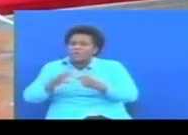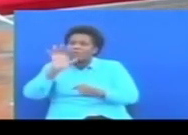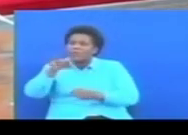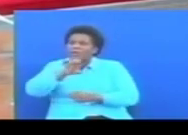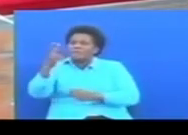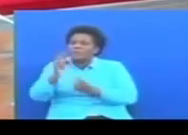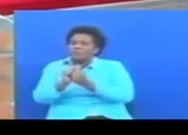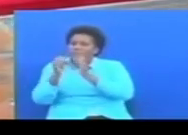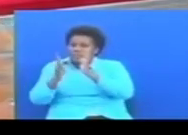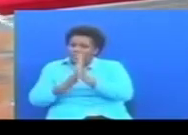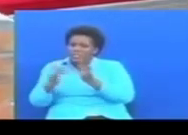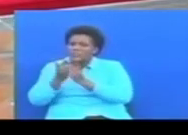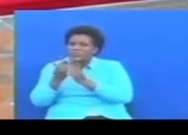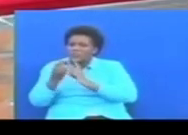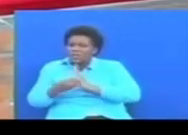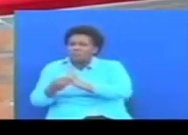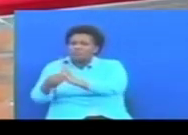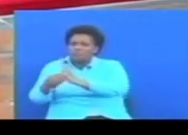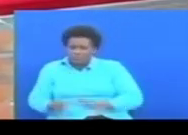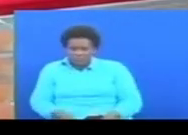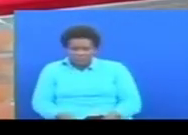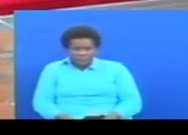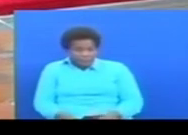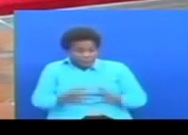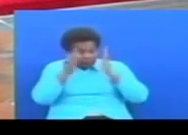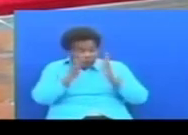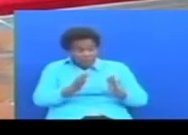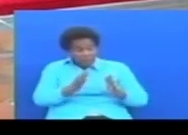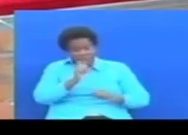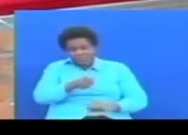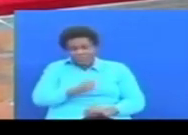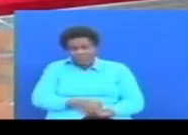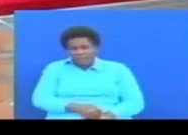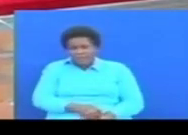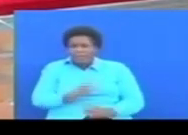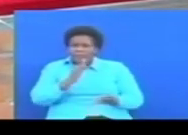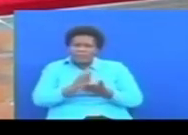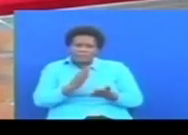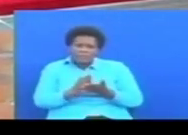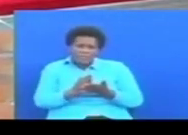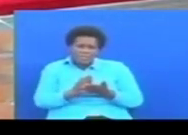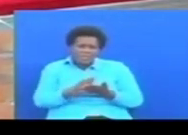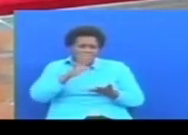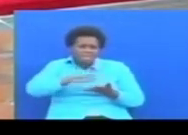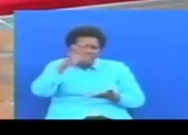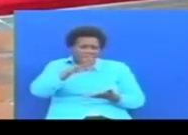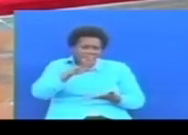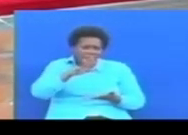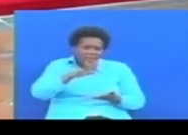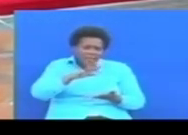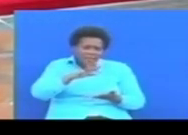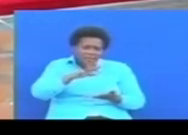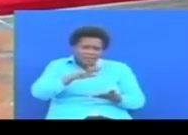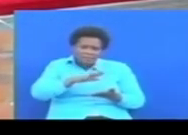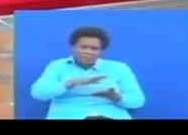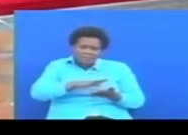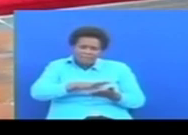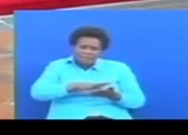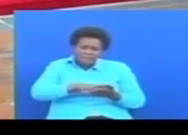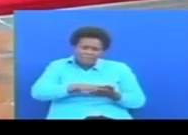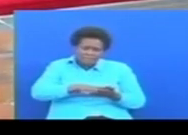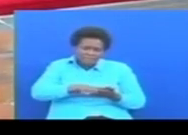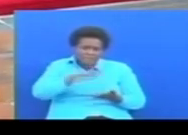uvunaji wa mazao ya misitu. Mheshimiwa Spika, manufaa yanayopatikana kutokana na Mheshimiwa Naibu Spika,